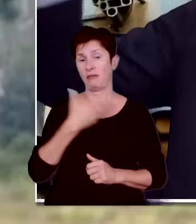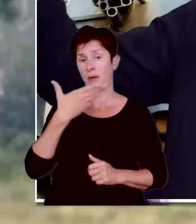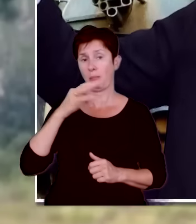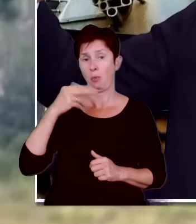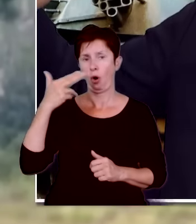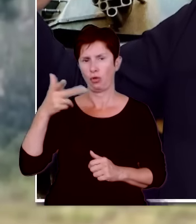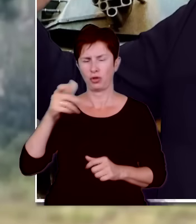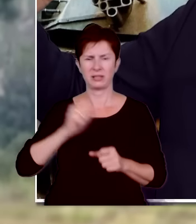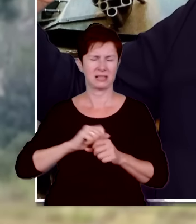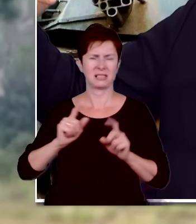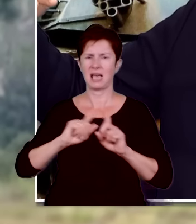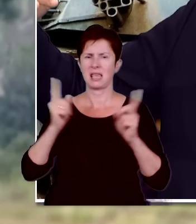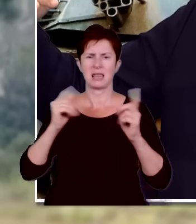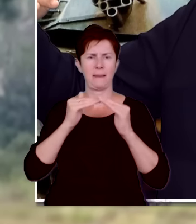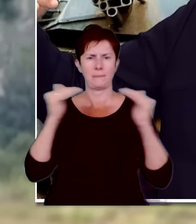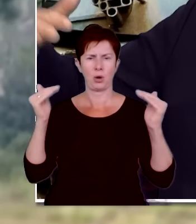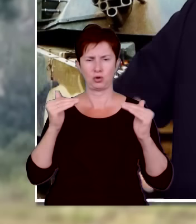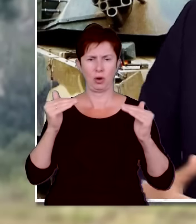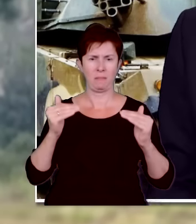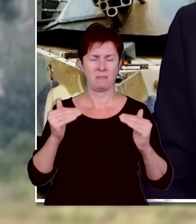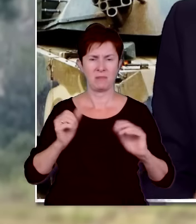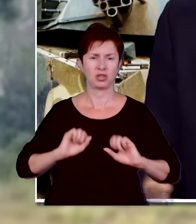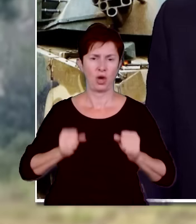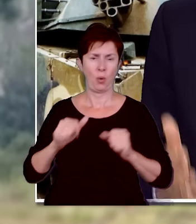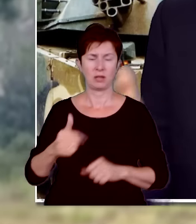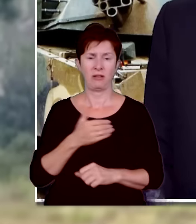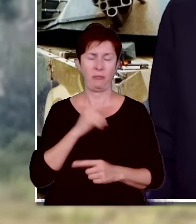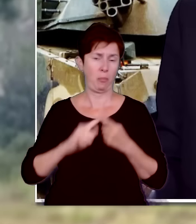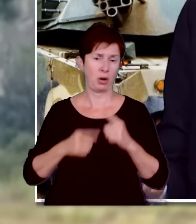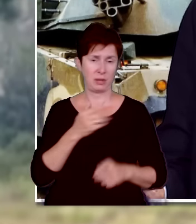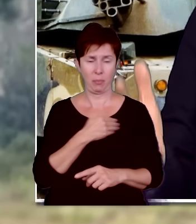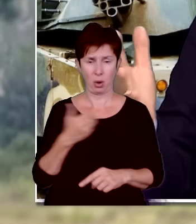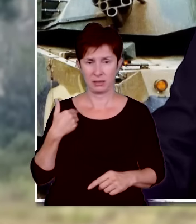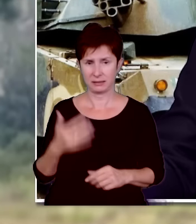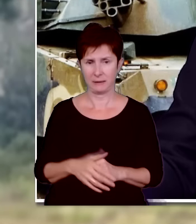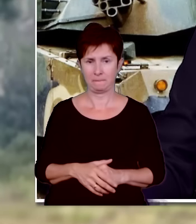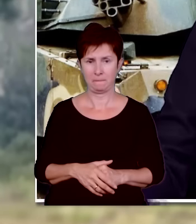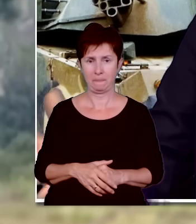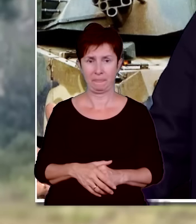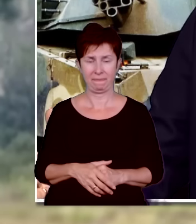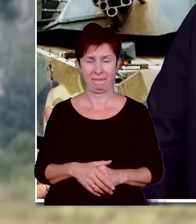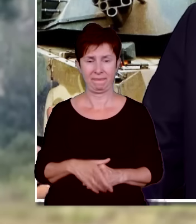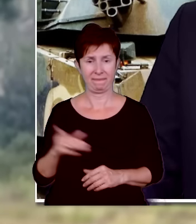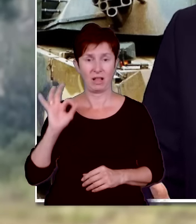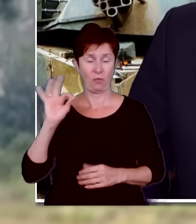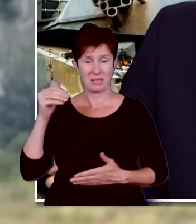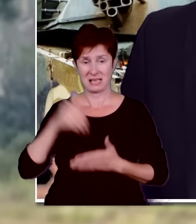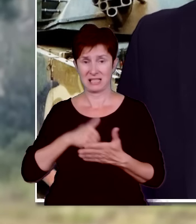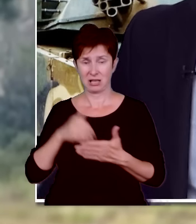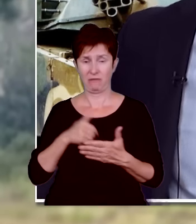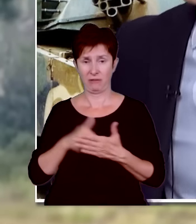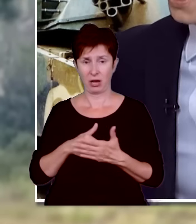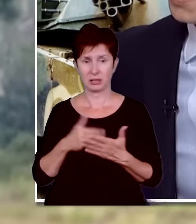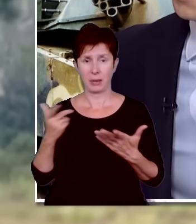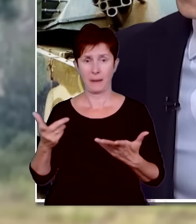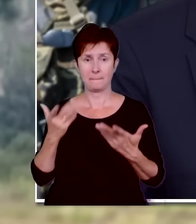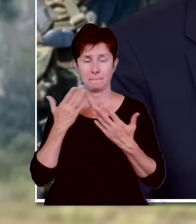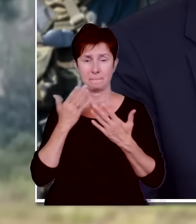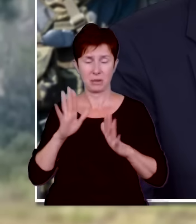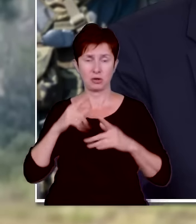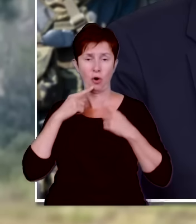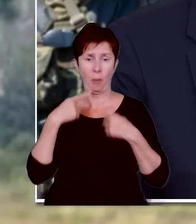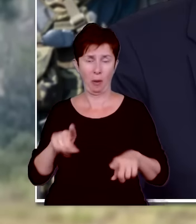zupełnie inny poziom funkcjonowania w polskiej polityce I teraz on własnym życiem właśnie swoim b odpowiadał na to pytanie